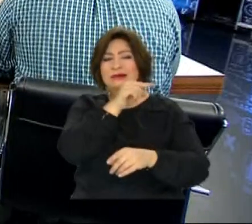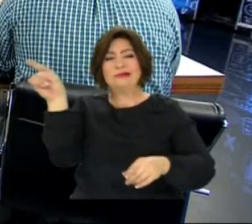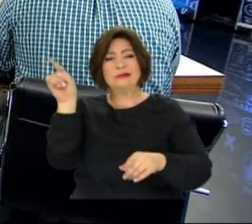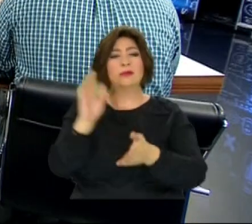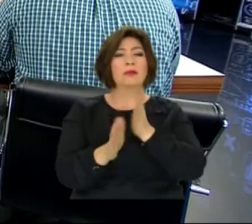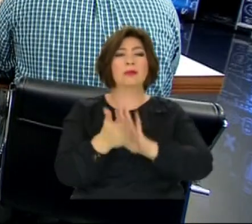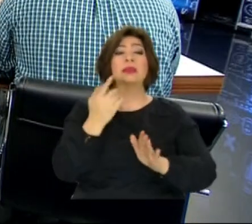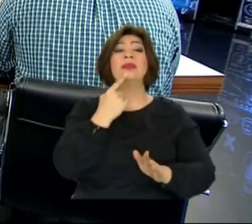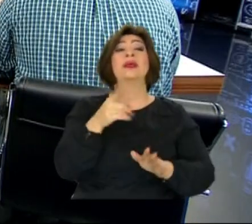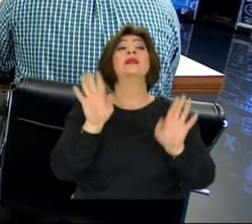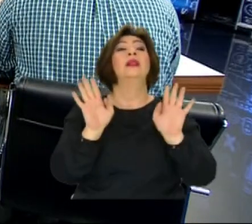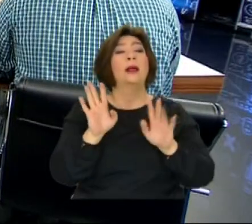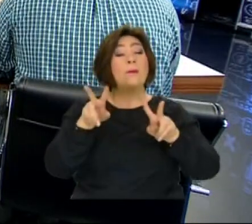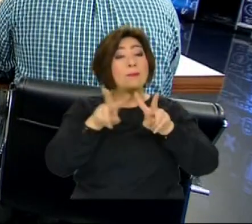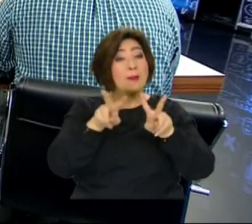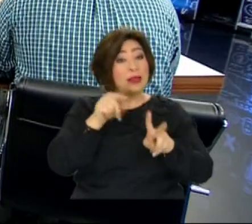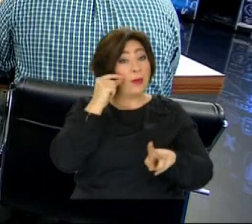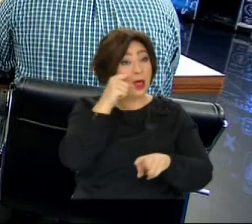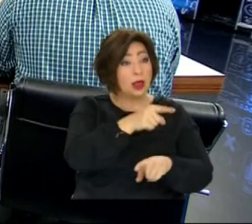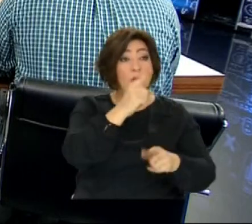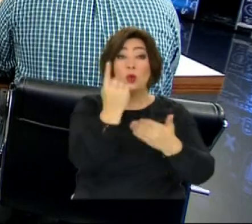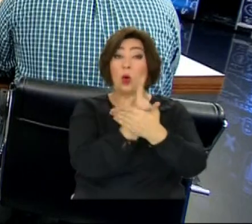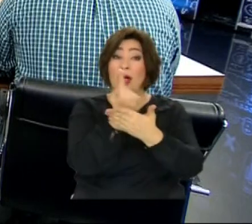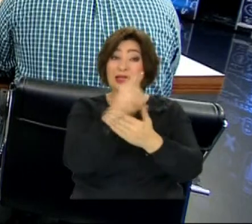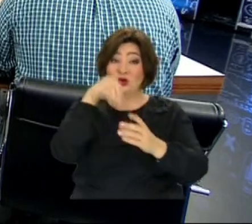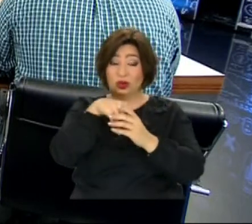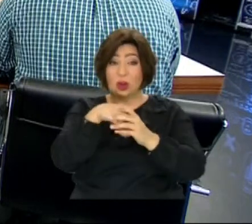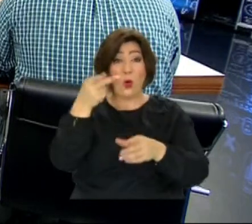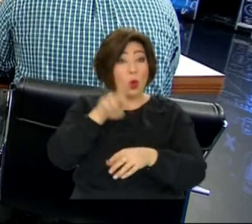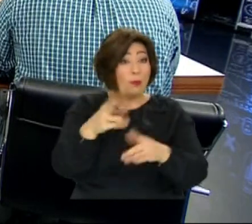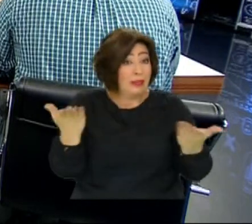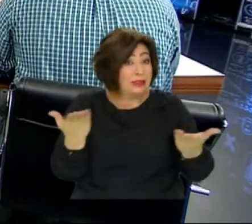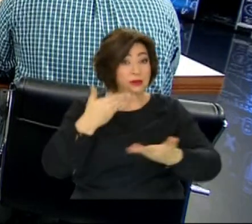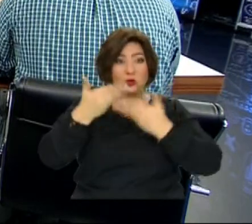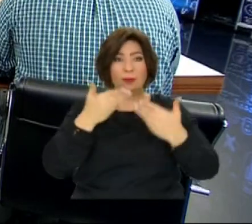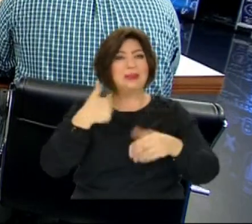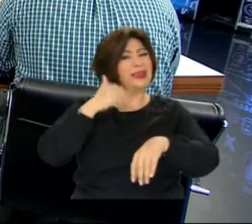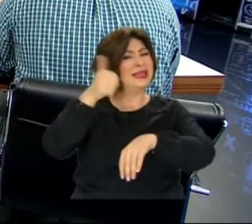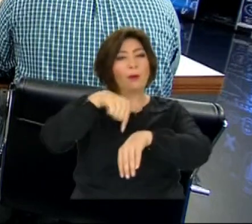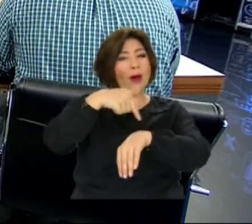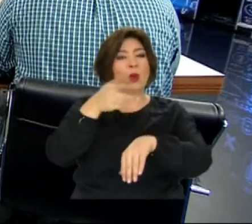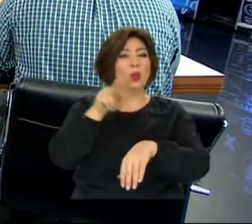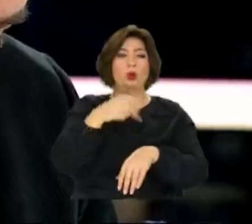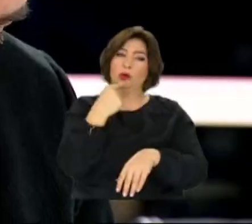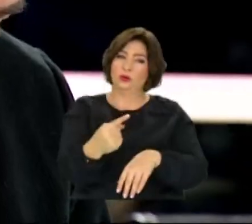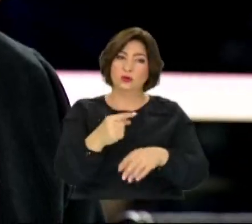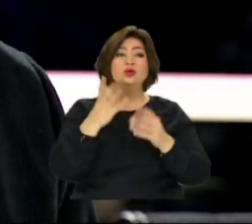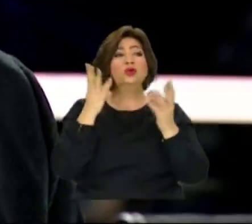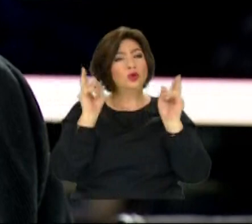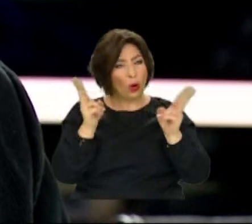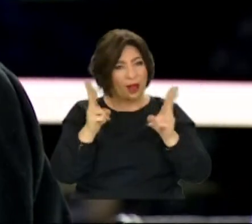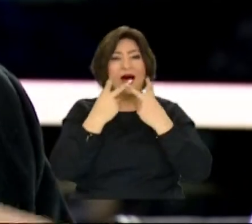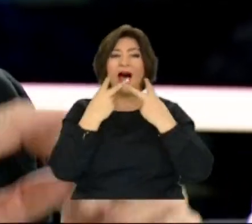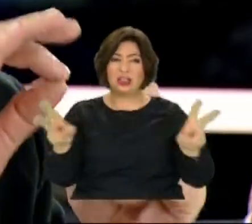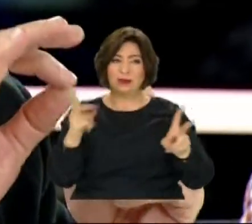olay değil. Mehmet Ali Bey, ölüm nasıl tarif ediliyor Kur'an'da? Ne zaman birisine öldü diyoruz? Şimdi normalde açık bir şekilde